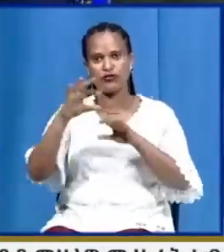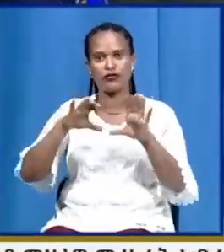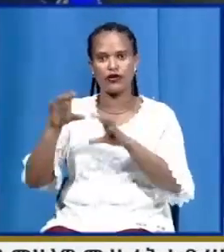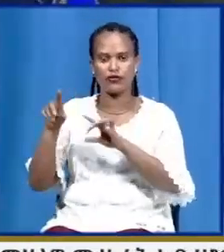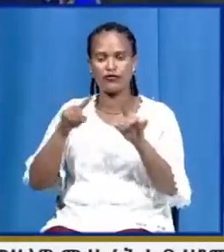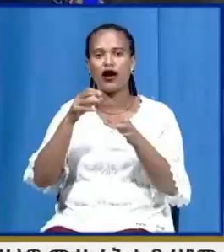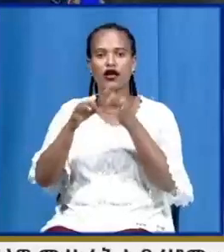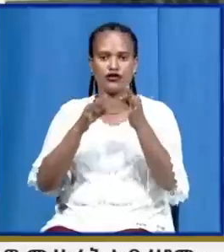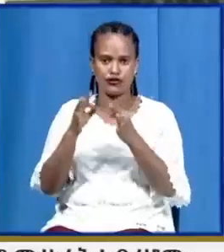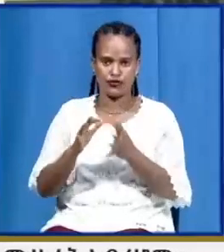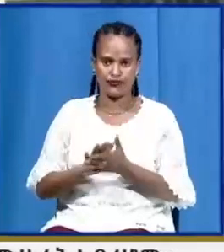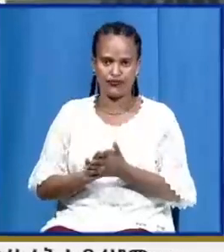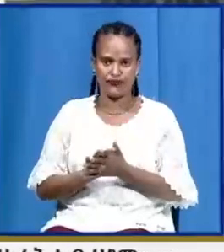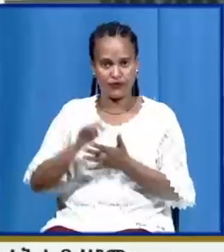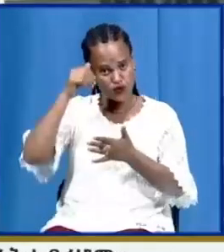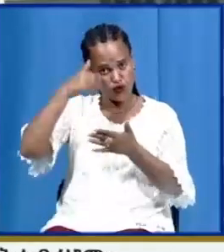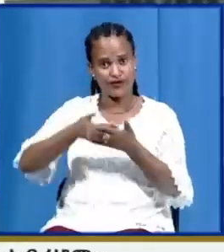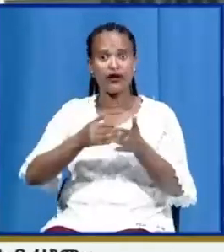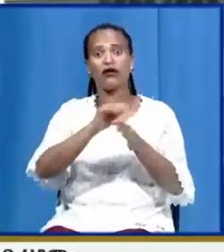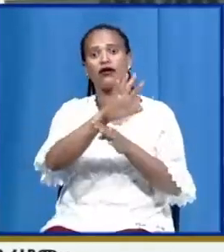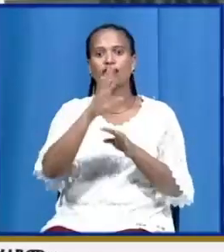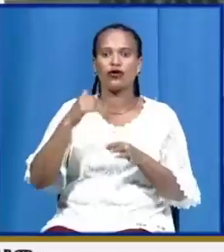ድማ ገሊፆም ወደይ ከይዱ ኣሎ